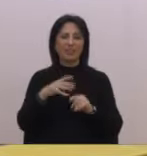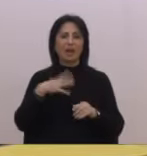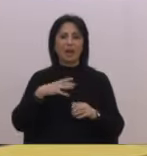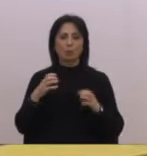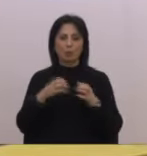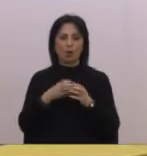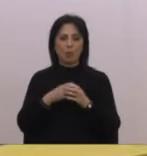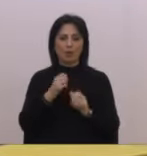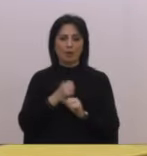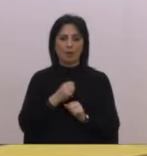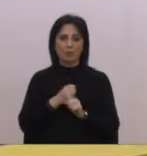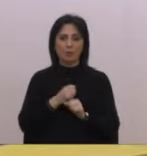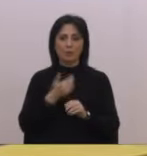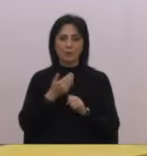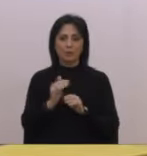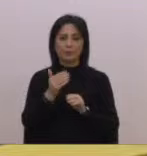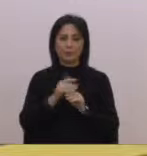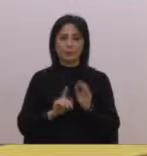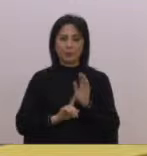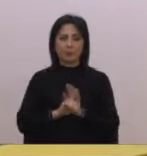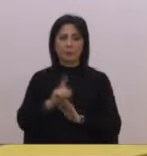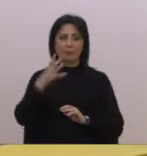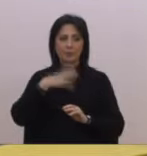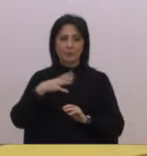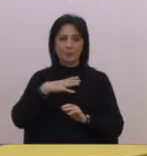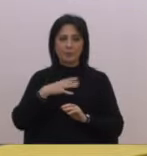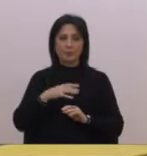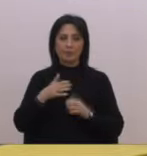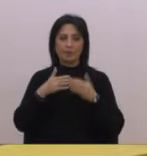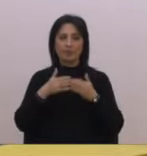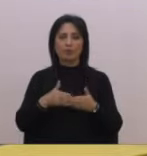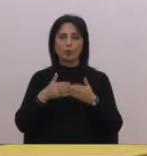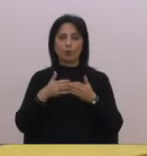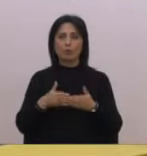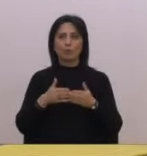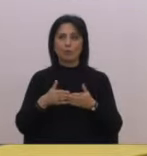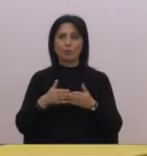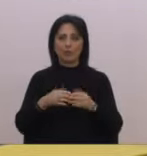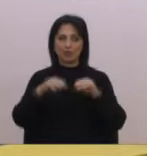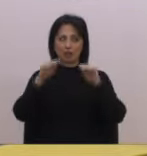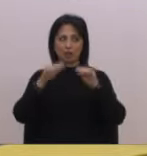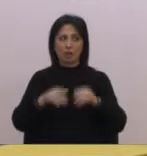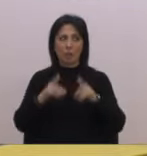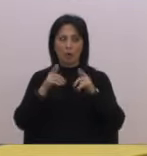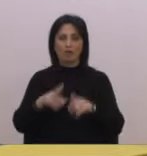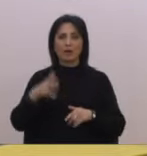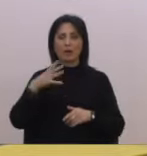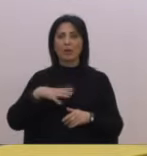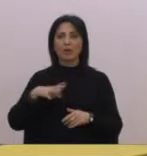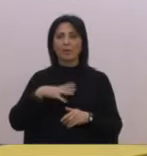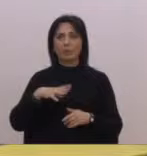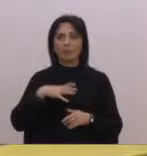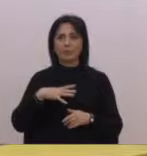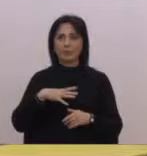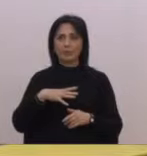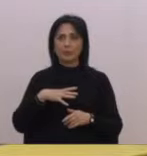კომპანიები განახორციელებენ და ნელ-ნელა დაიწყება ქართული ფლოტის ჩამოყალიბება, ქართული